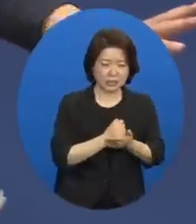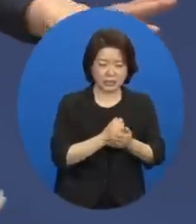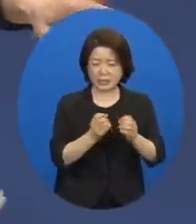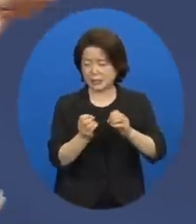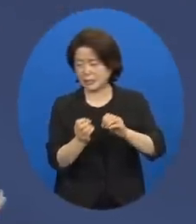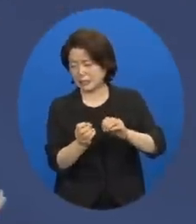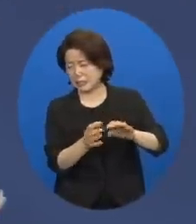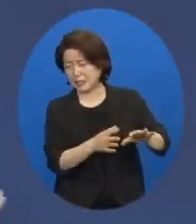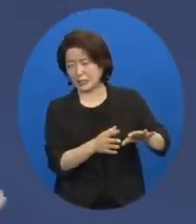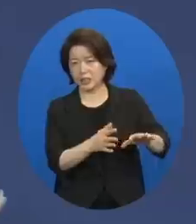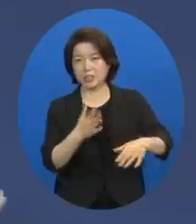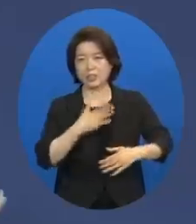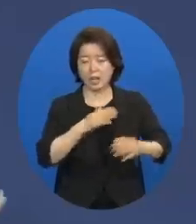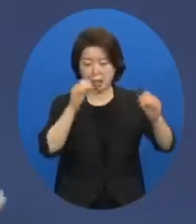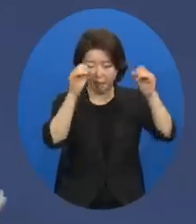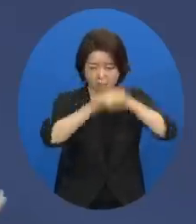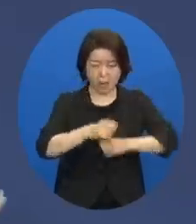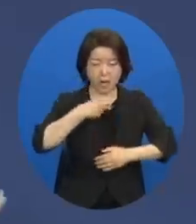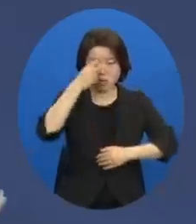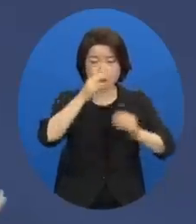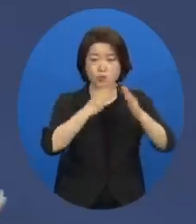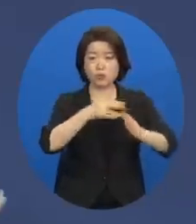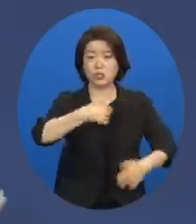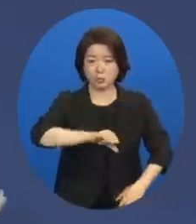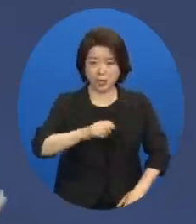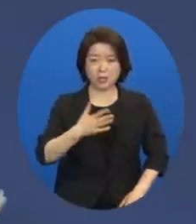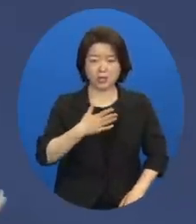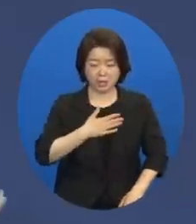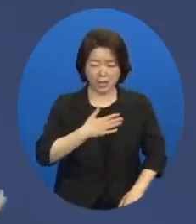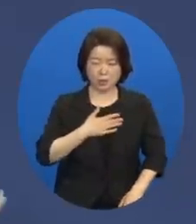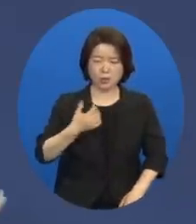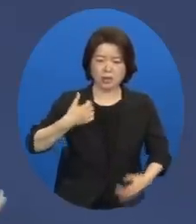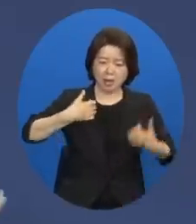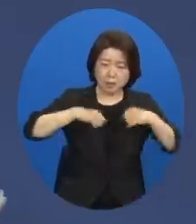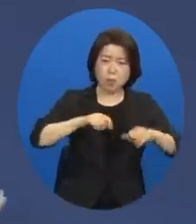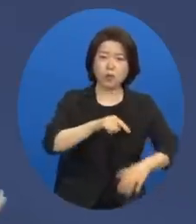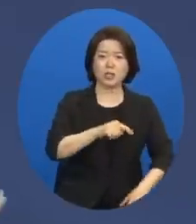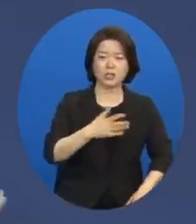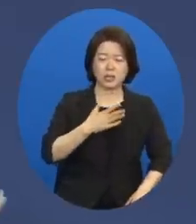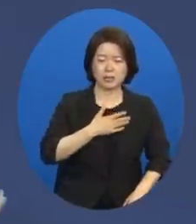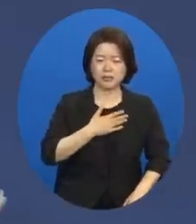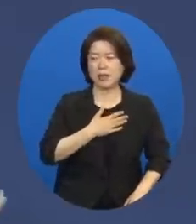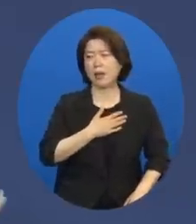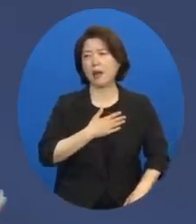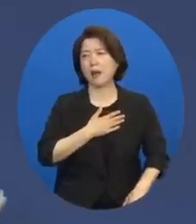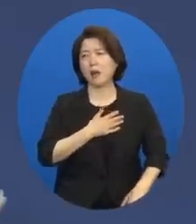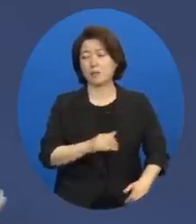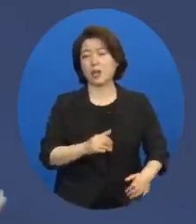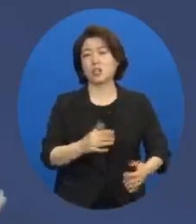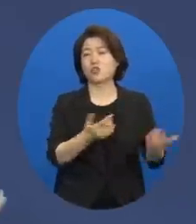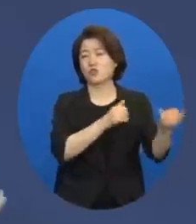잊혀진 망한 술집 아들인 나를 나도 나를 포기해서 자학증에 나를 내던졌던 나를